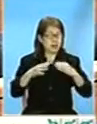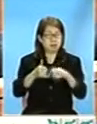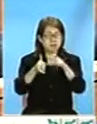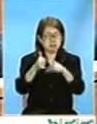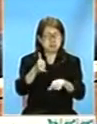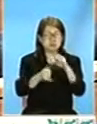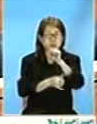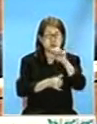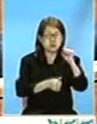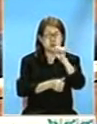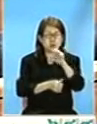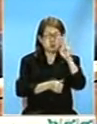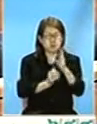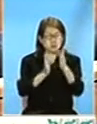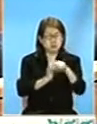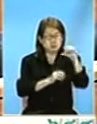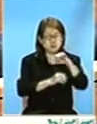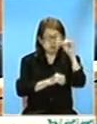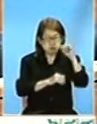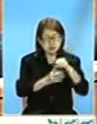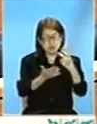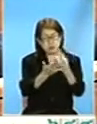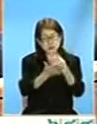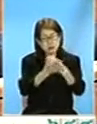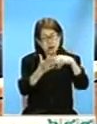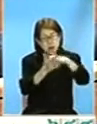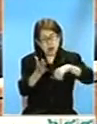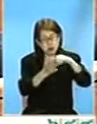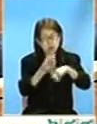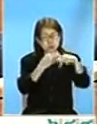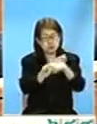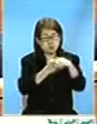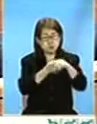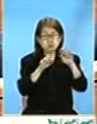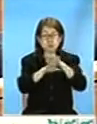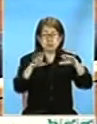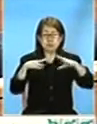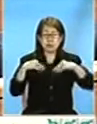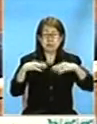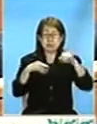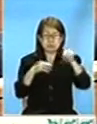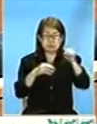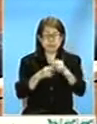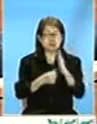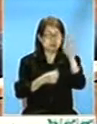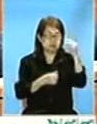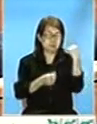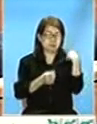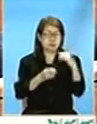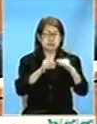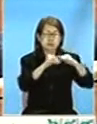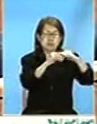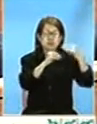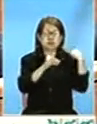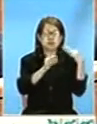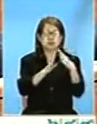ประเทศชาติบ้านเมืองการแหกกฎกติกามันจะเกิดขึ้นครับเ ทั้งหมดนี้จะซ้ำเติมกับปัญ